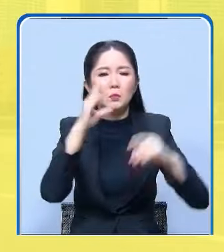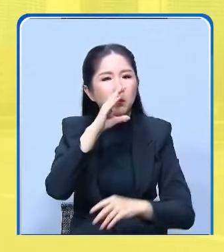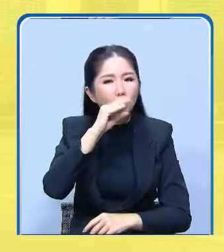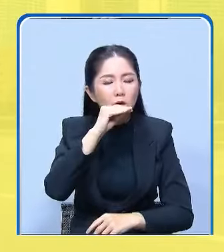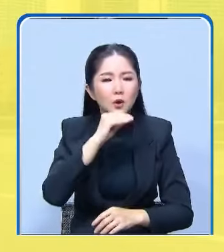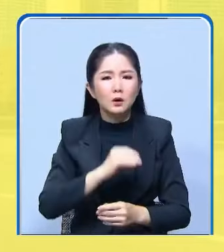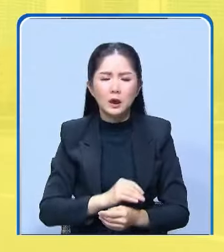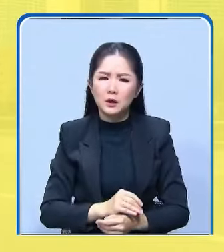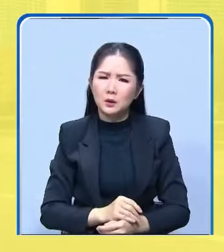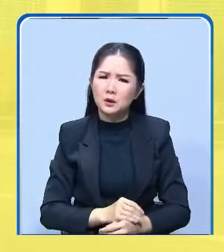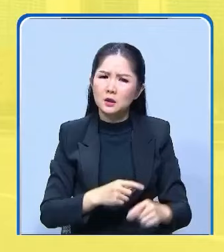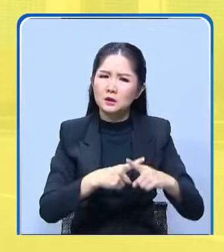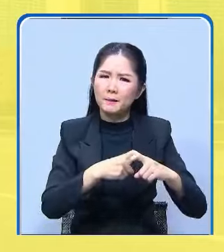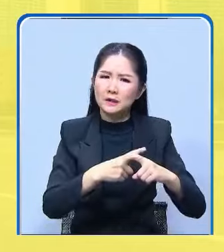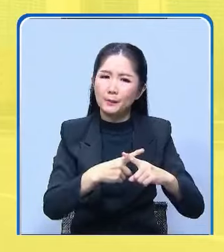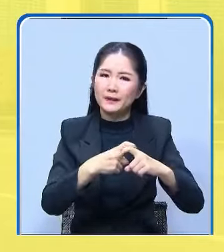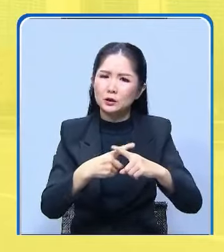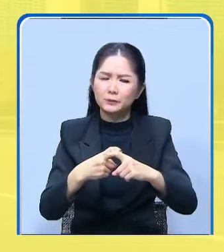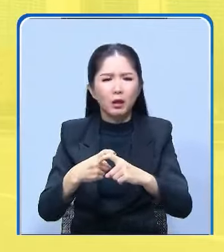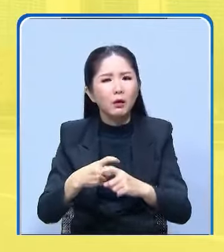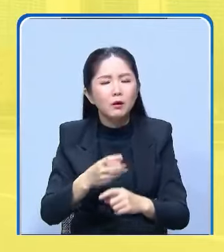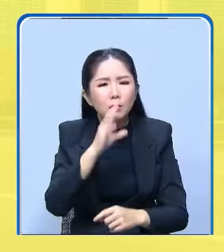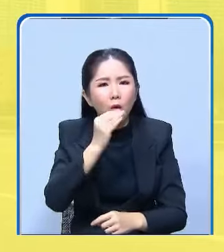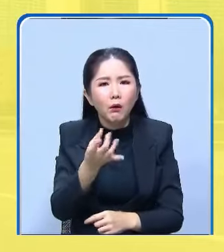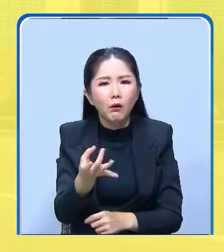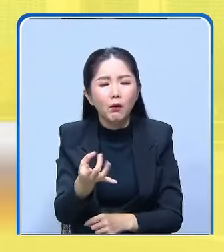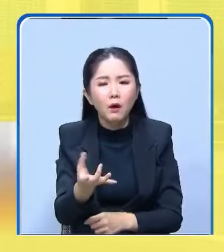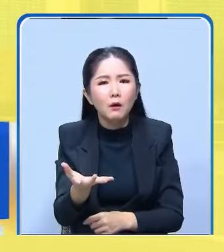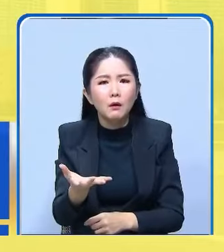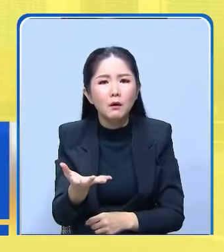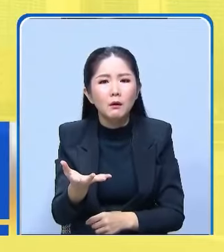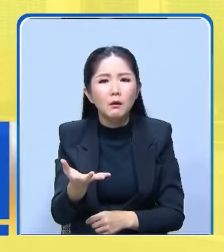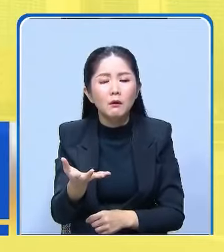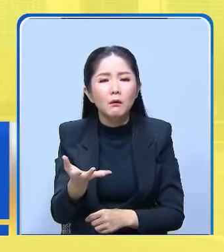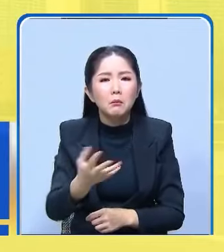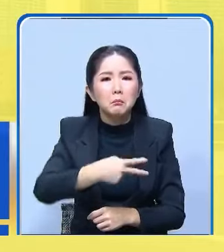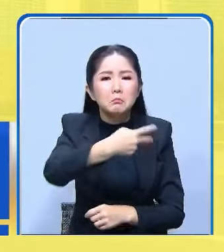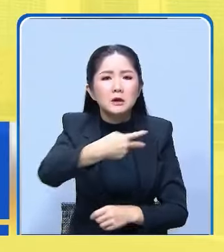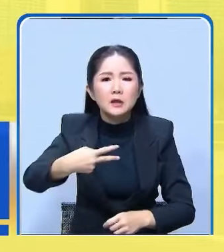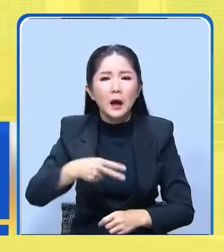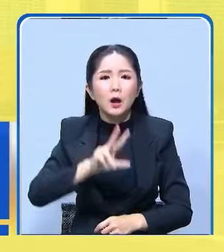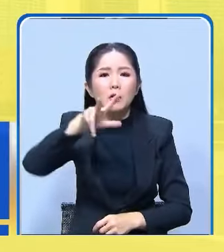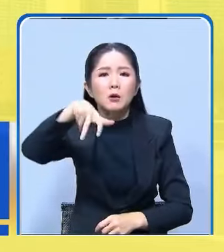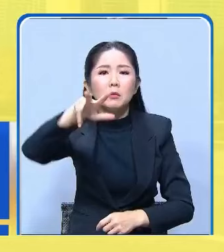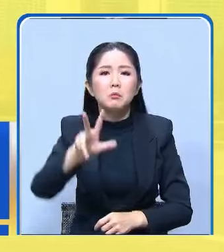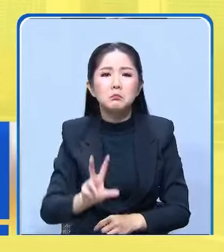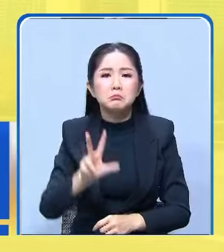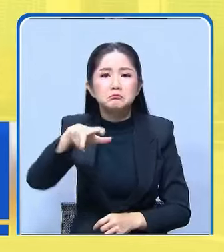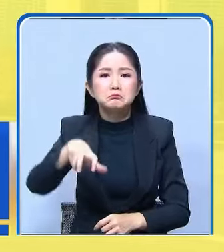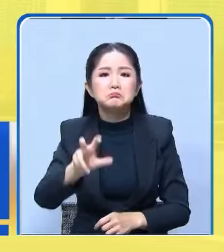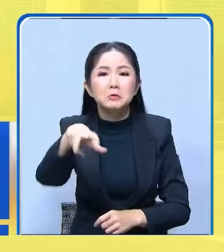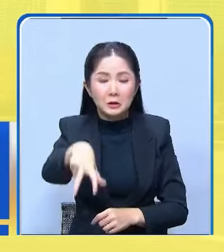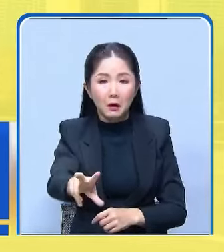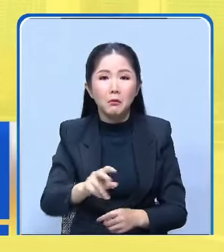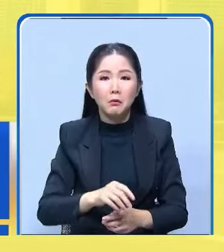เมื่อกี้คือภาษาอะไรนะครับ เธอบอกว่าเป็นภาษาพญานาคหรอ ภาษาพญานาคค่ะเธอบอกว่าเป็นร่